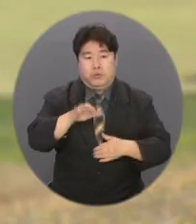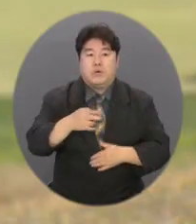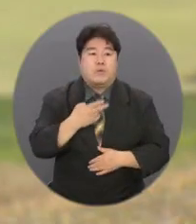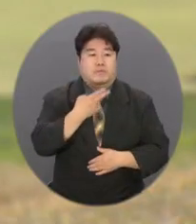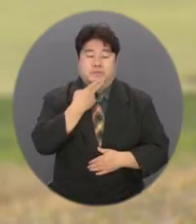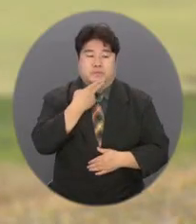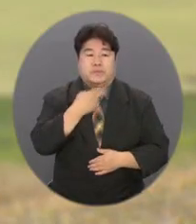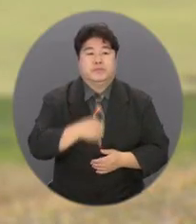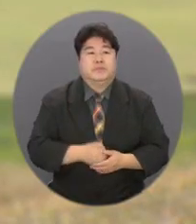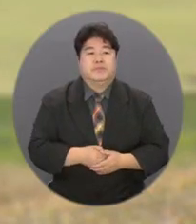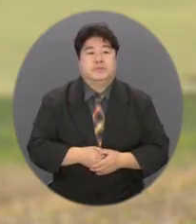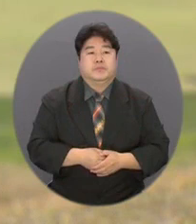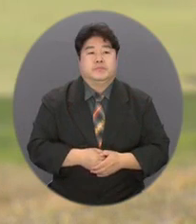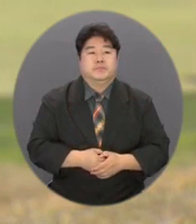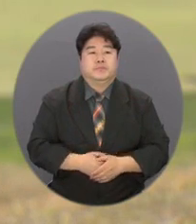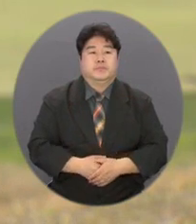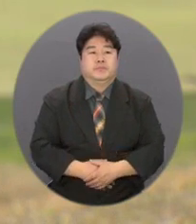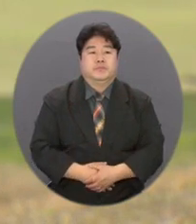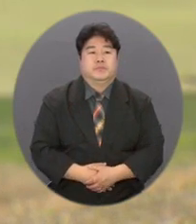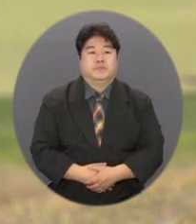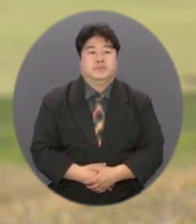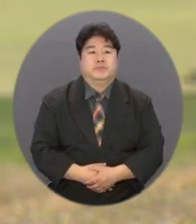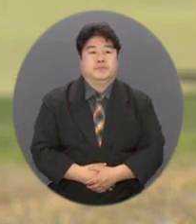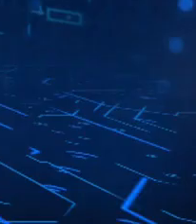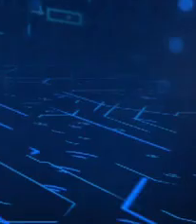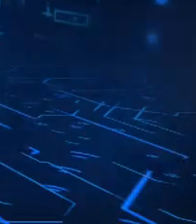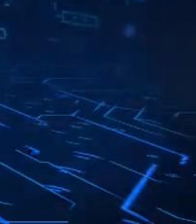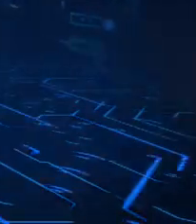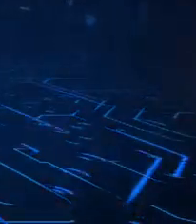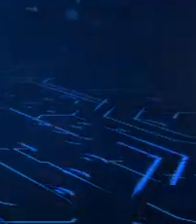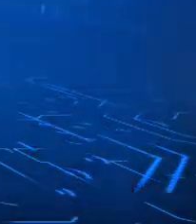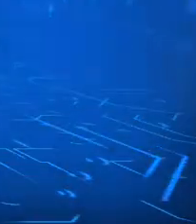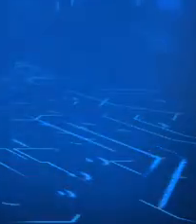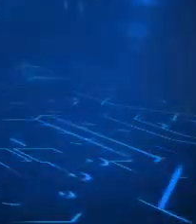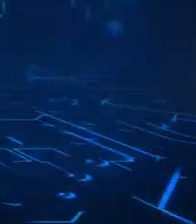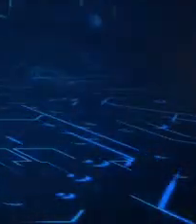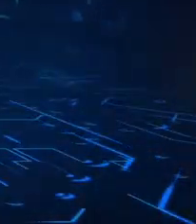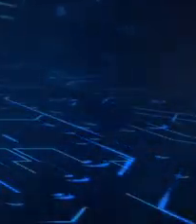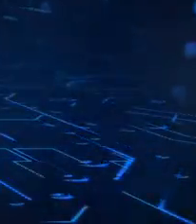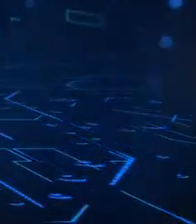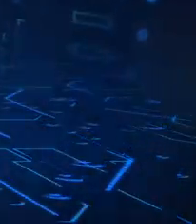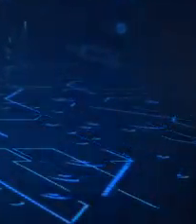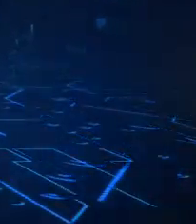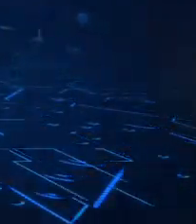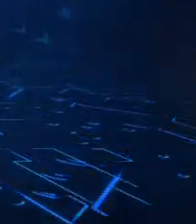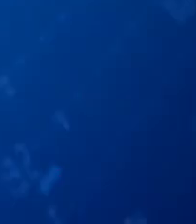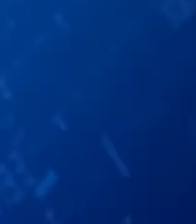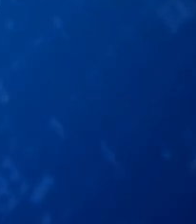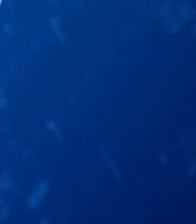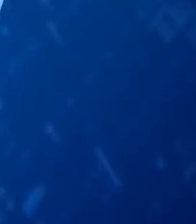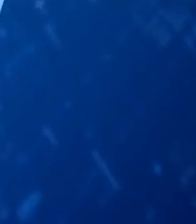실정입니다 mbc 뉴스 조혜원 입니다 으 아